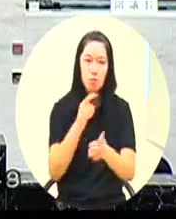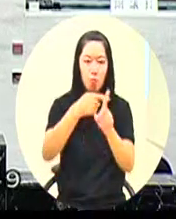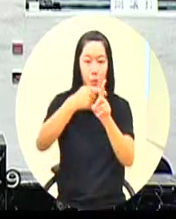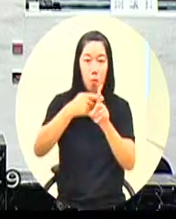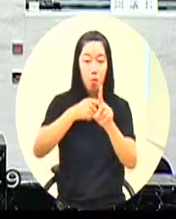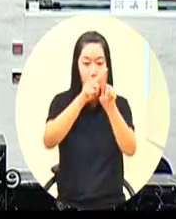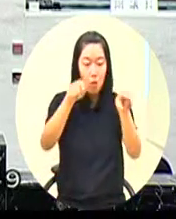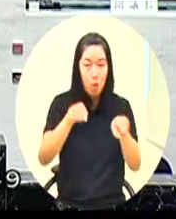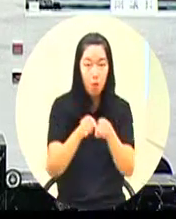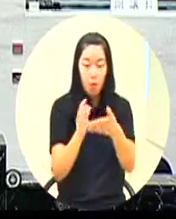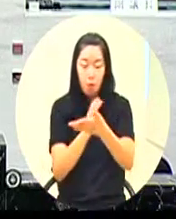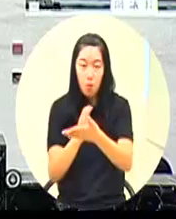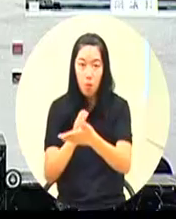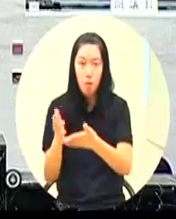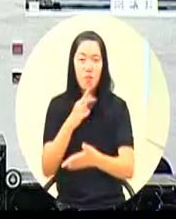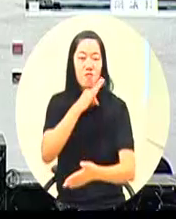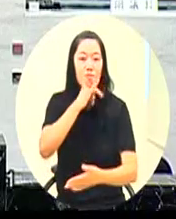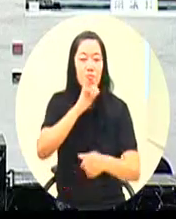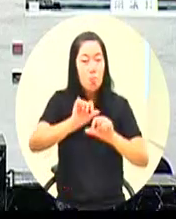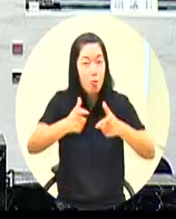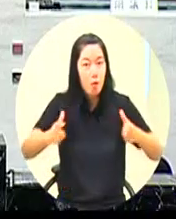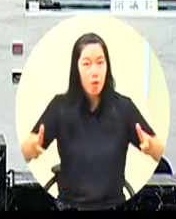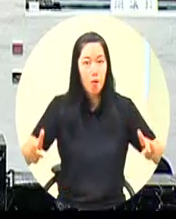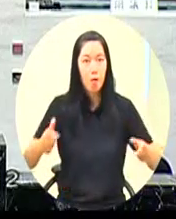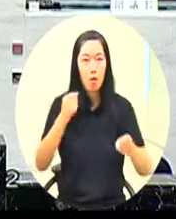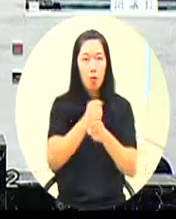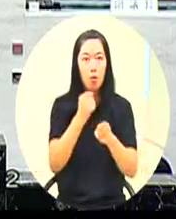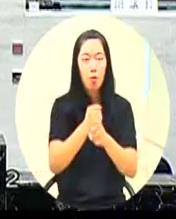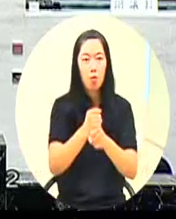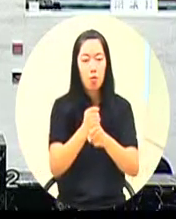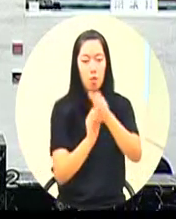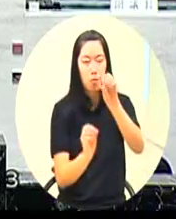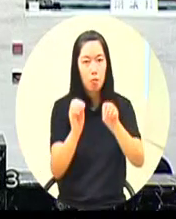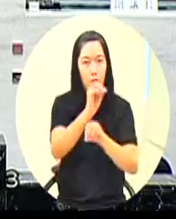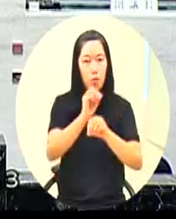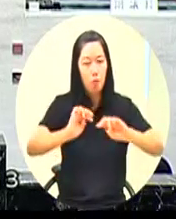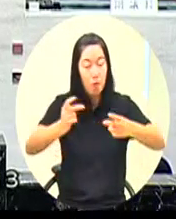量表呢，可能那个年龄层呢要去做一些的适度的调整。